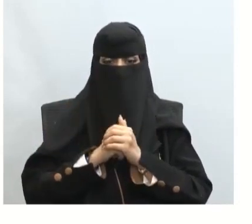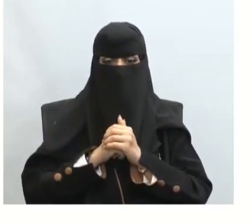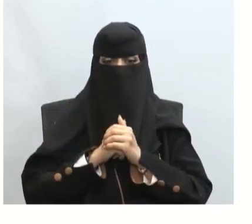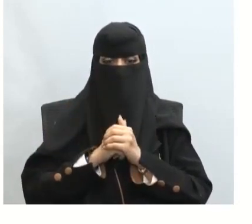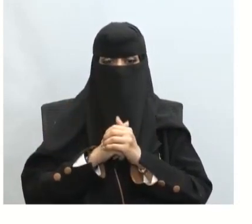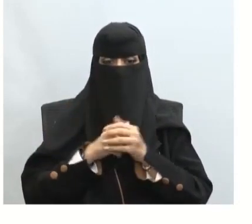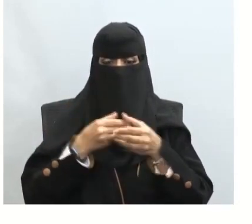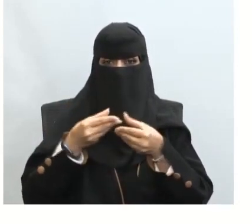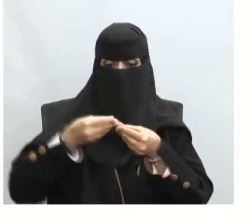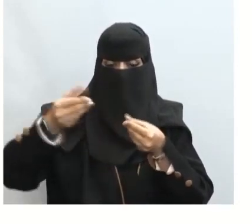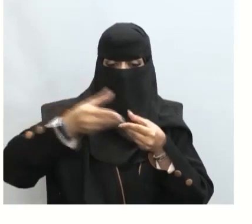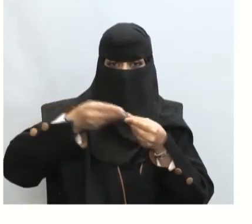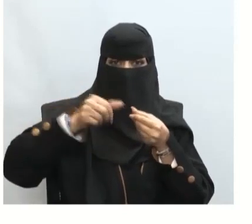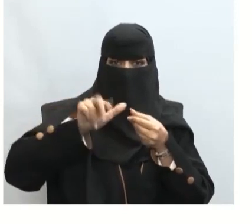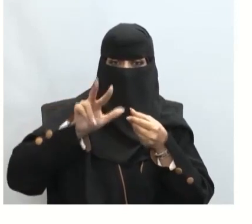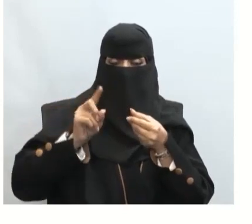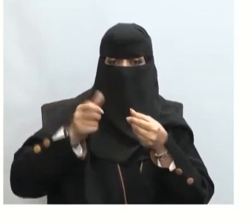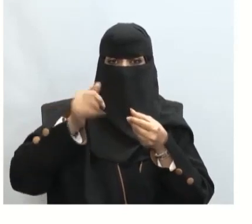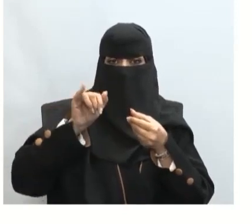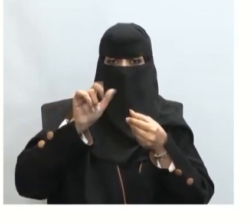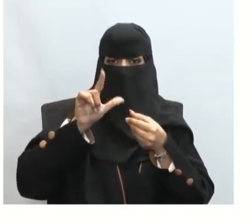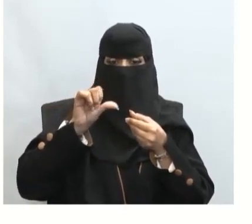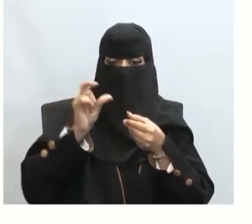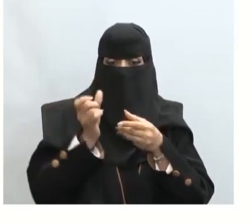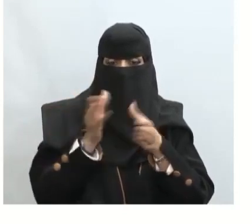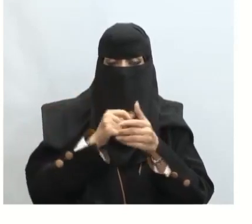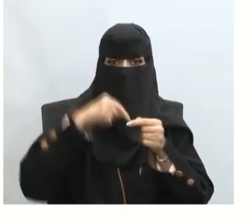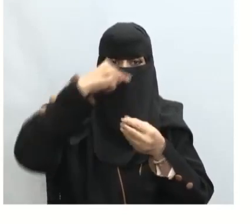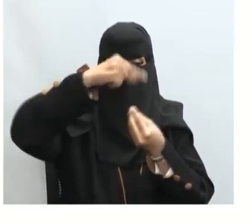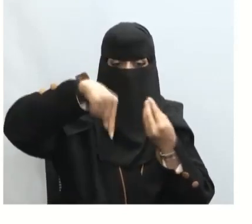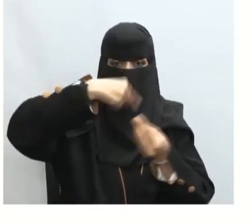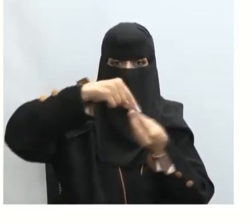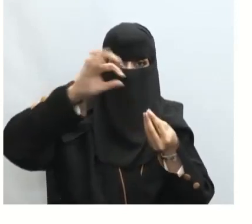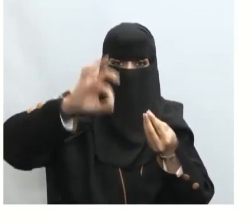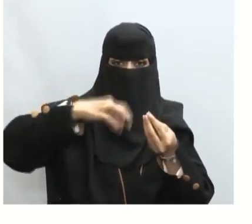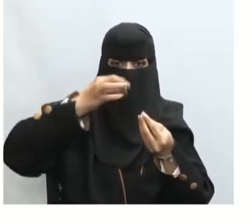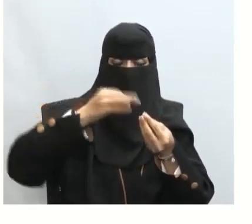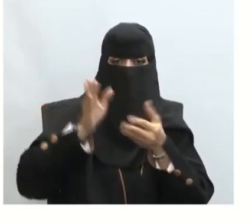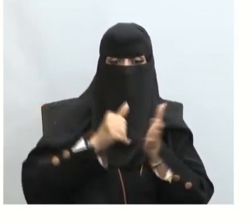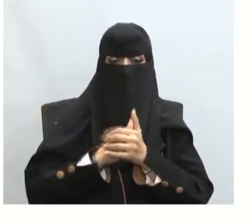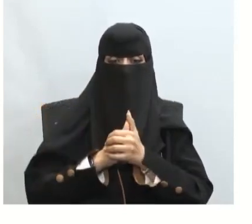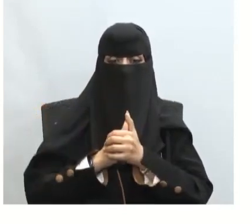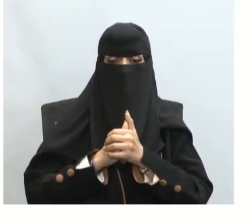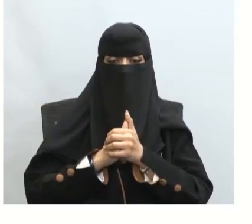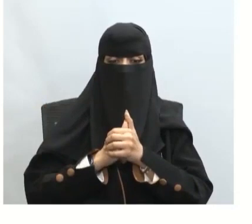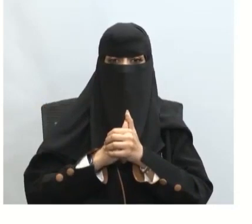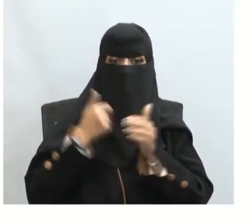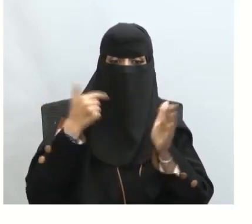بلاستيكيه اقمشه النايلون وخيوط البوليستر